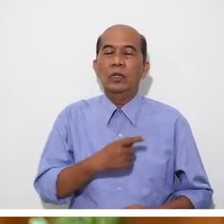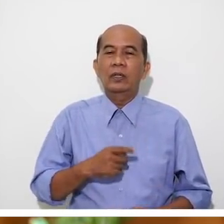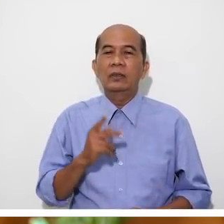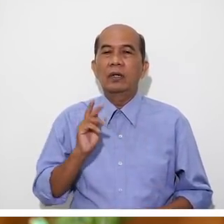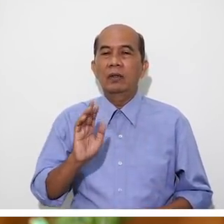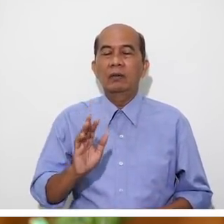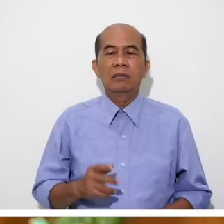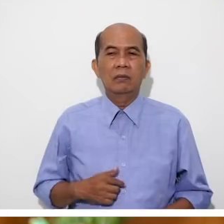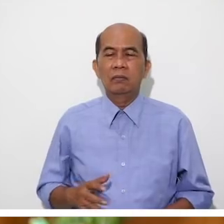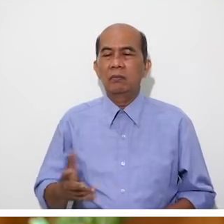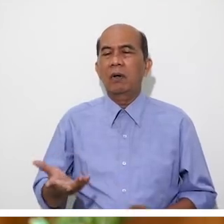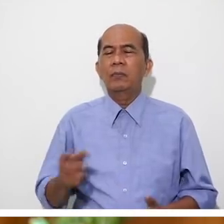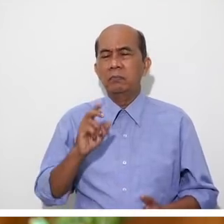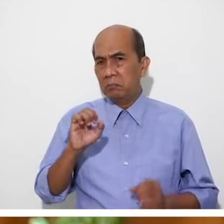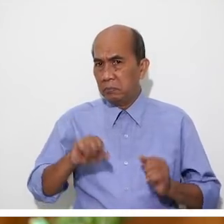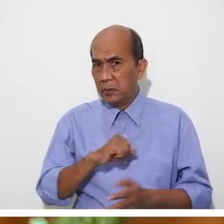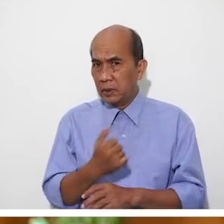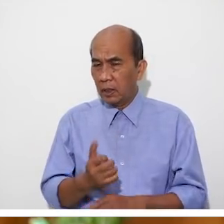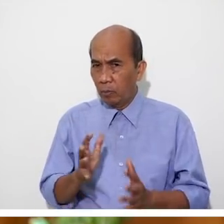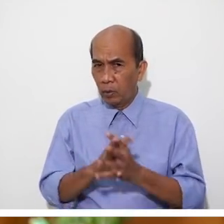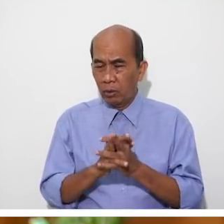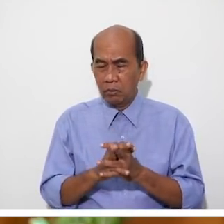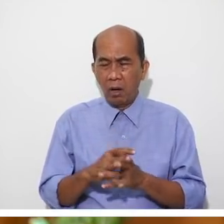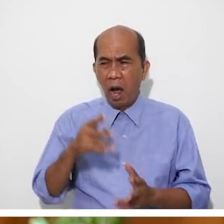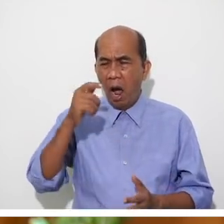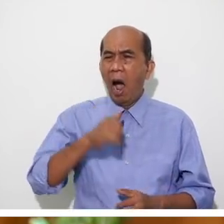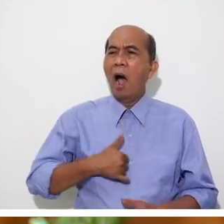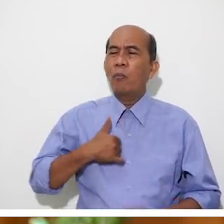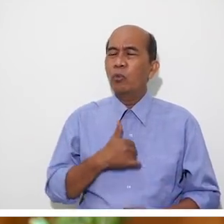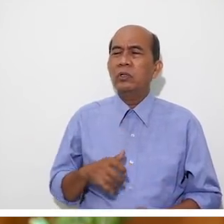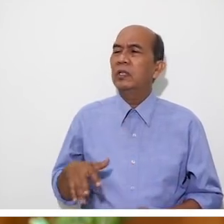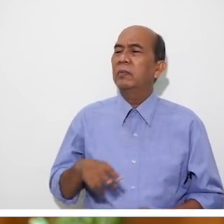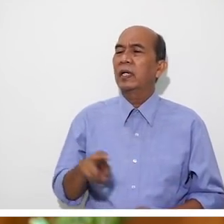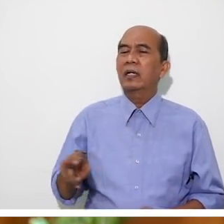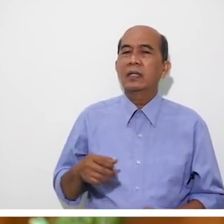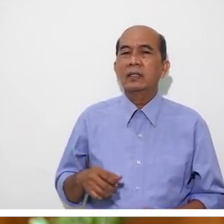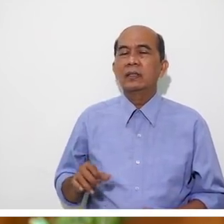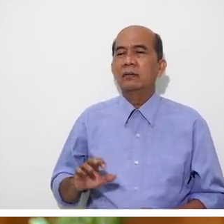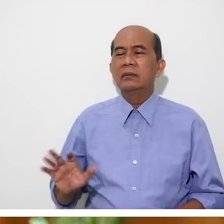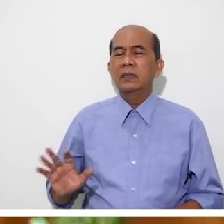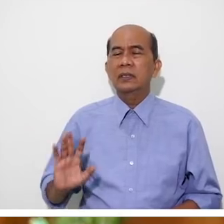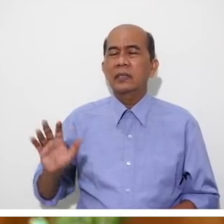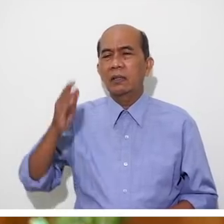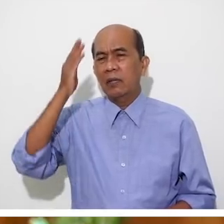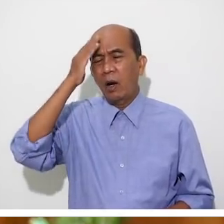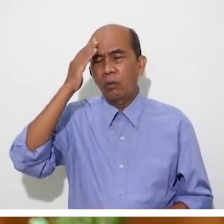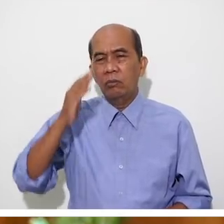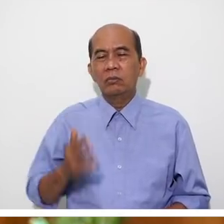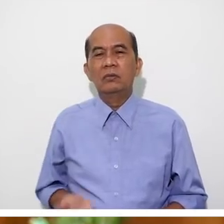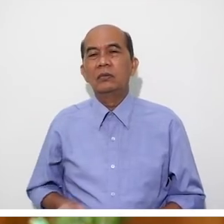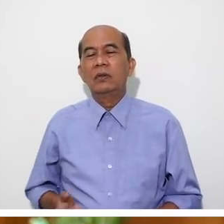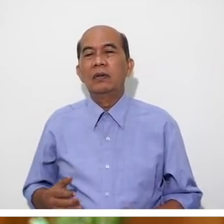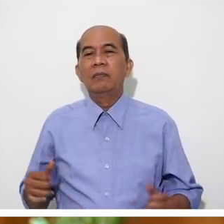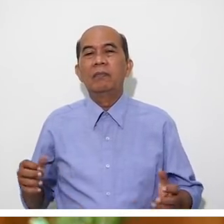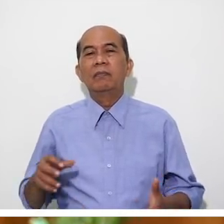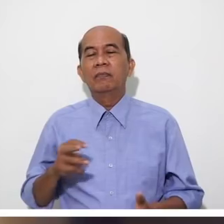katakan dalam doa saudara, Bapa, ampuni mereka sebab mereka enggak ngerti maksud Tuhan sehingga mereka membuli saya